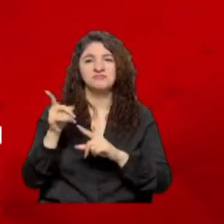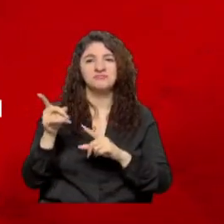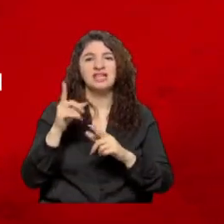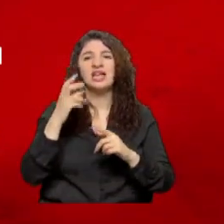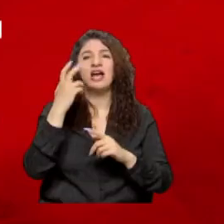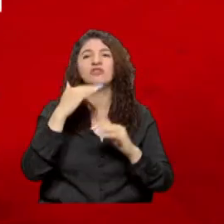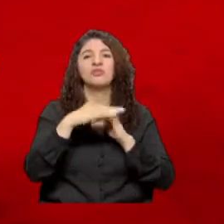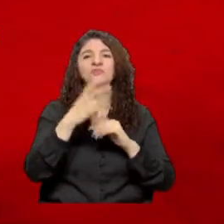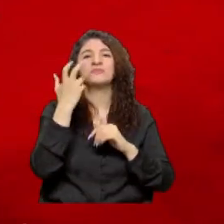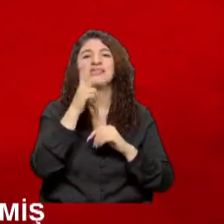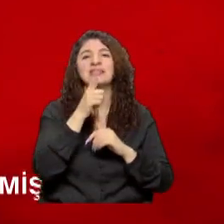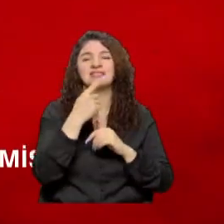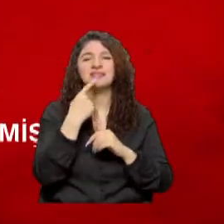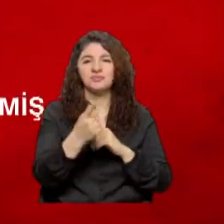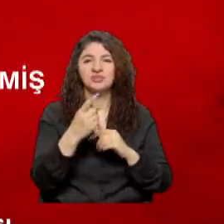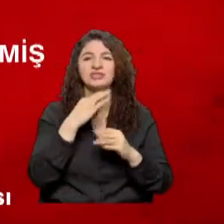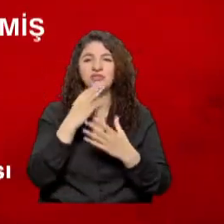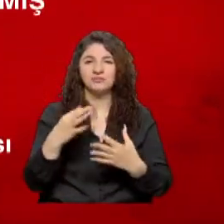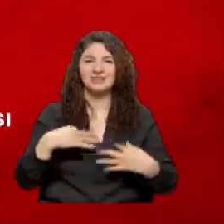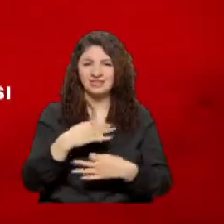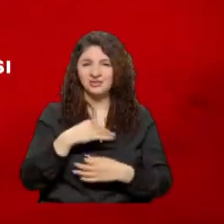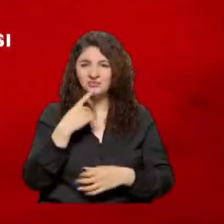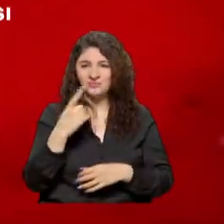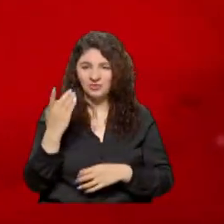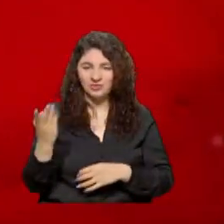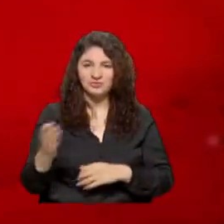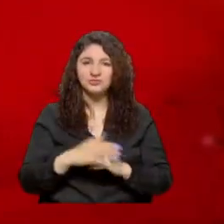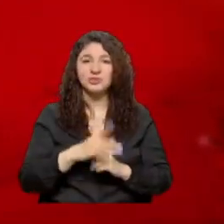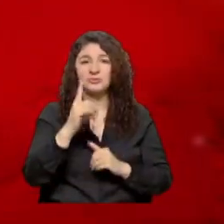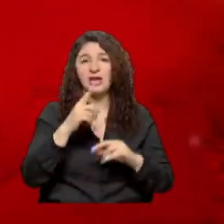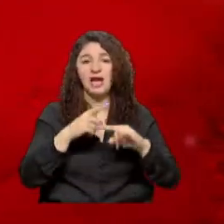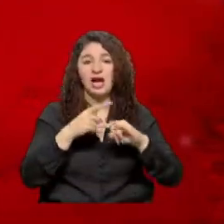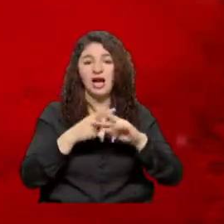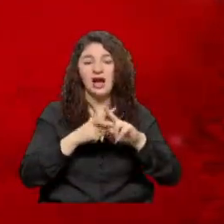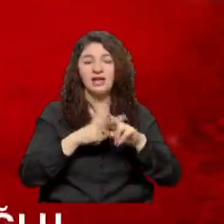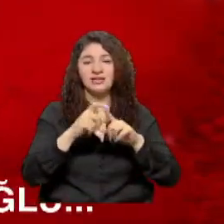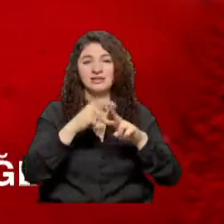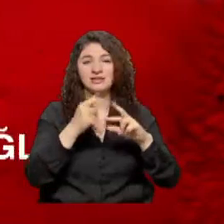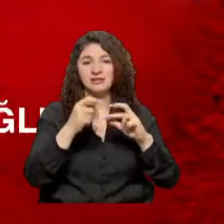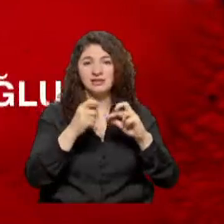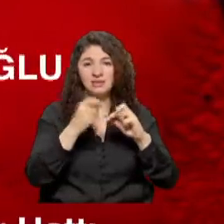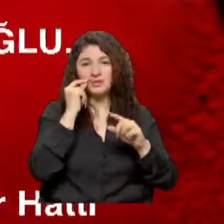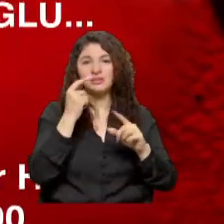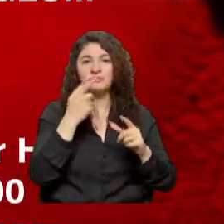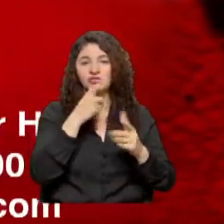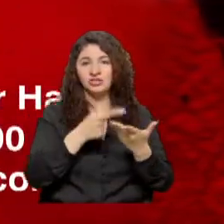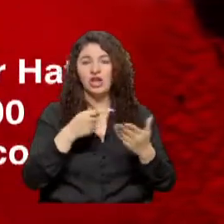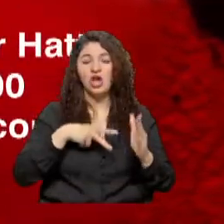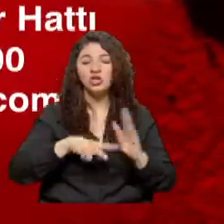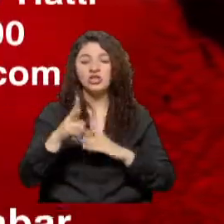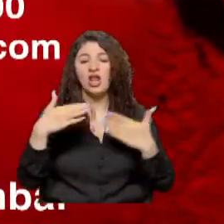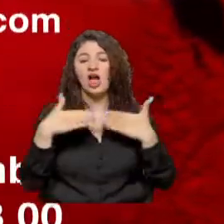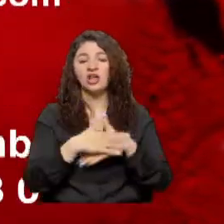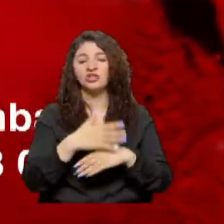Halkın Sesi demiş teşekkür ediyoruz parçalarımızı sunuyoruz Haydar Ergülen Yollar